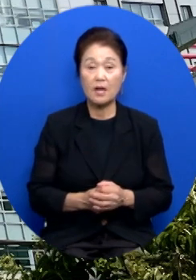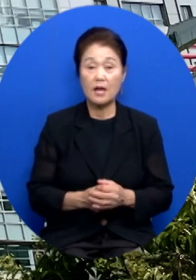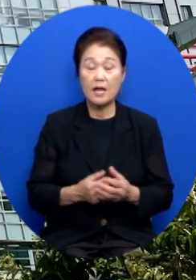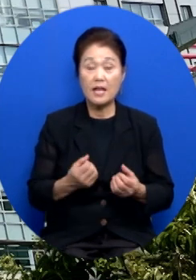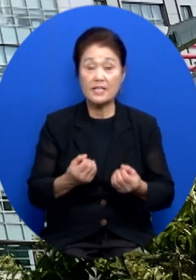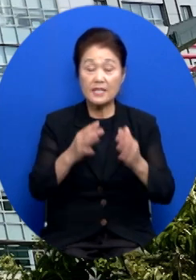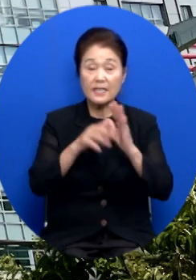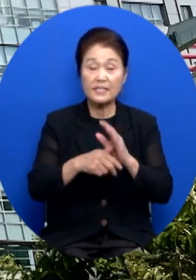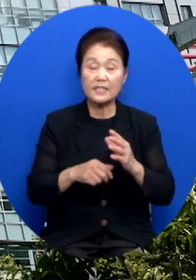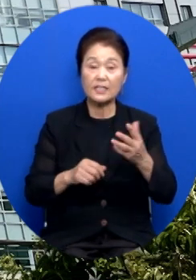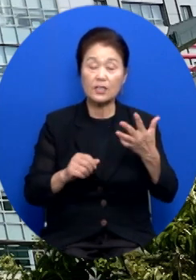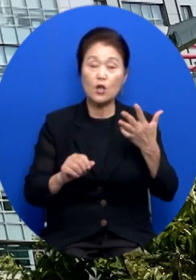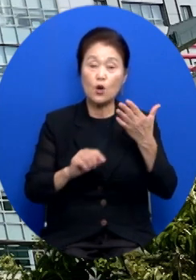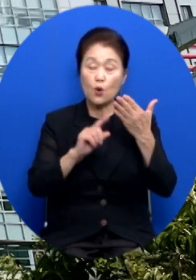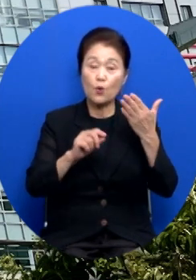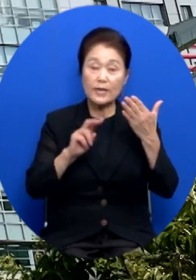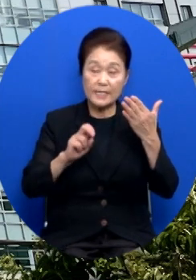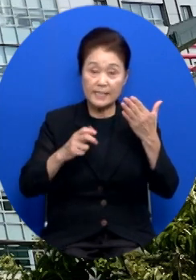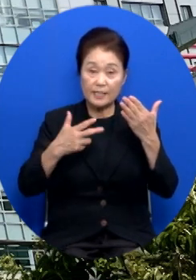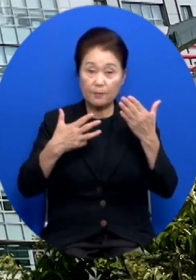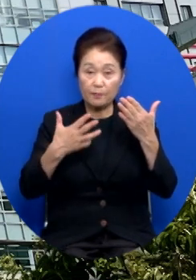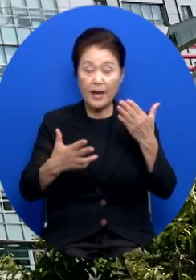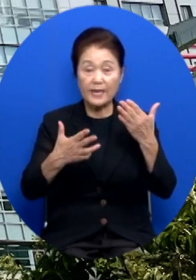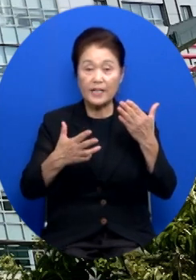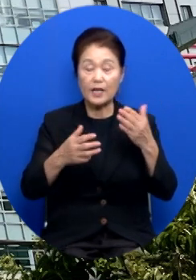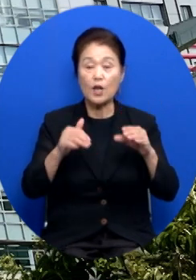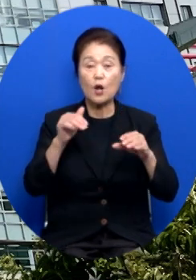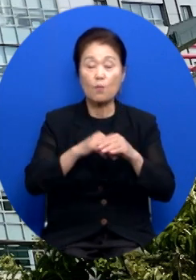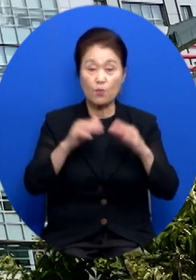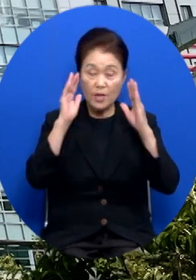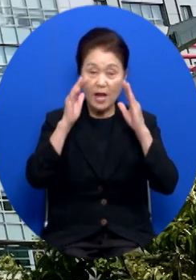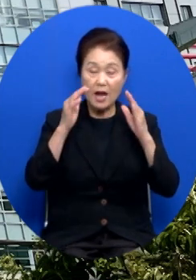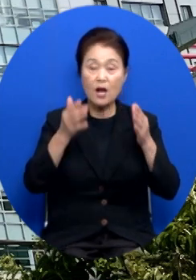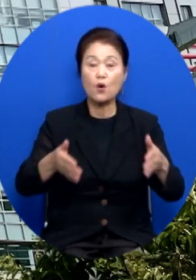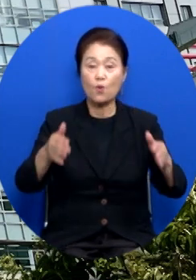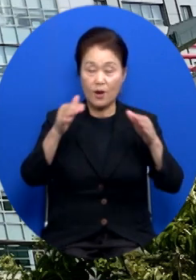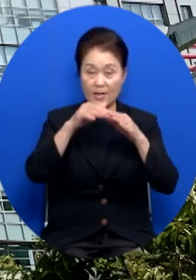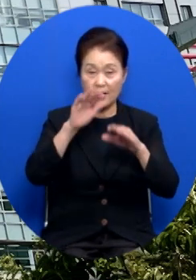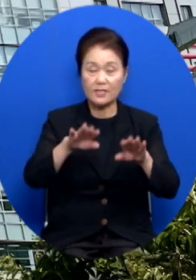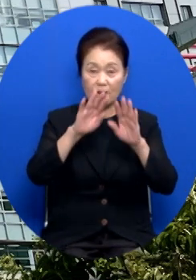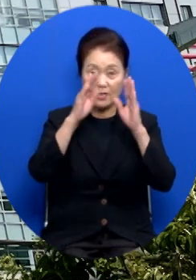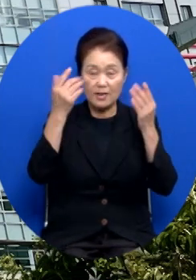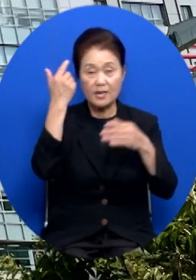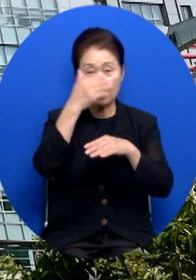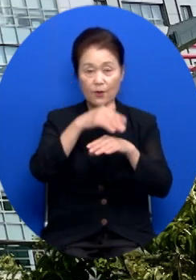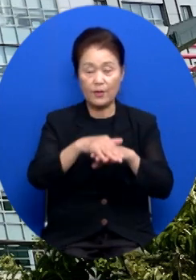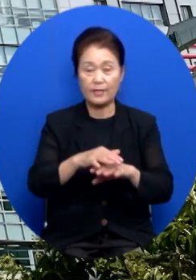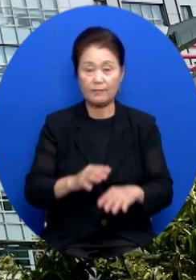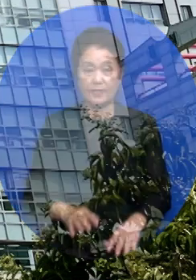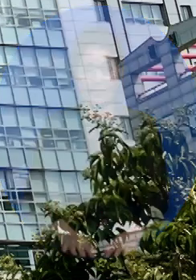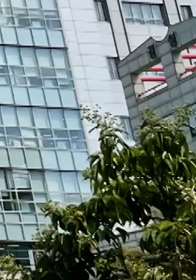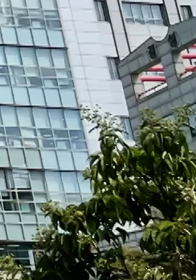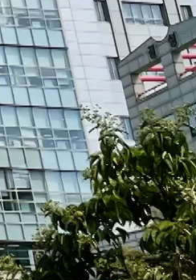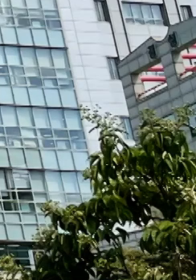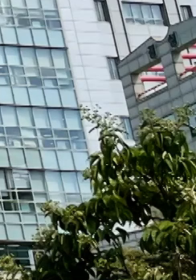28일 경남 하동 이병주 문학관에서 열릴 예정입니다. 지금까지 오늘의 주요 단신이었습니다.